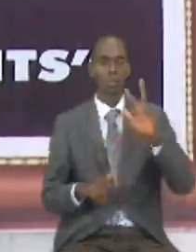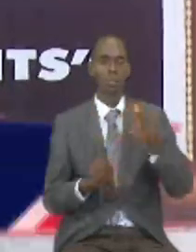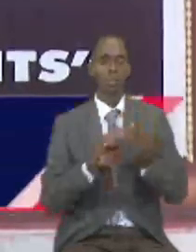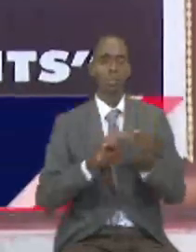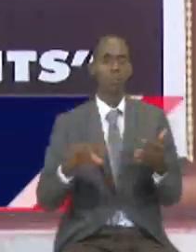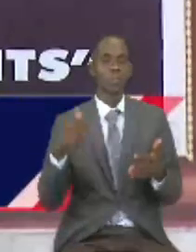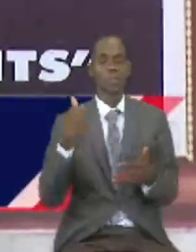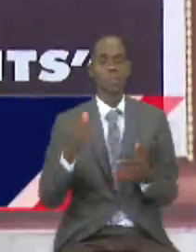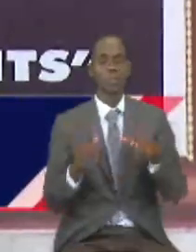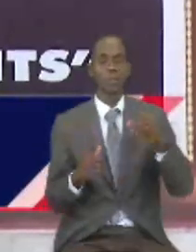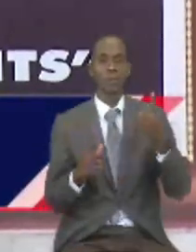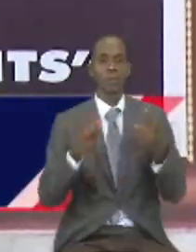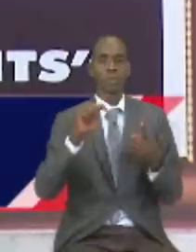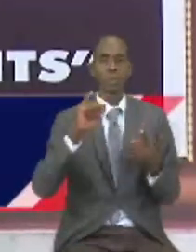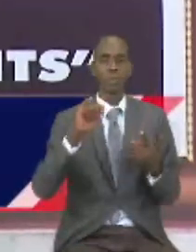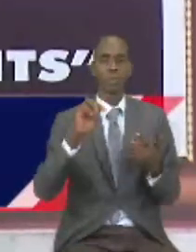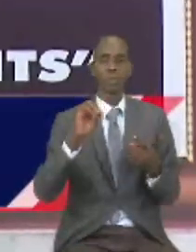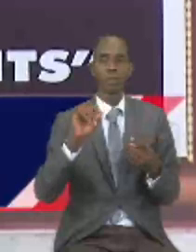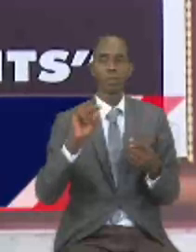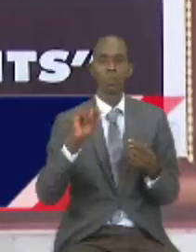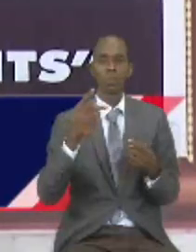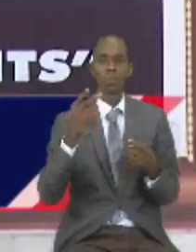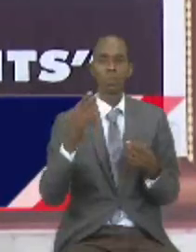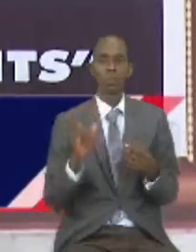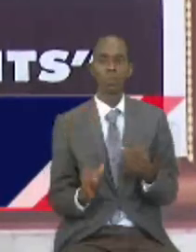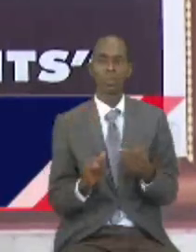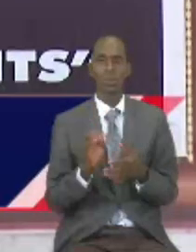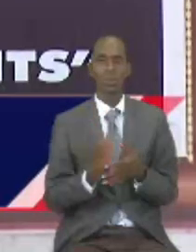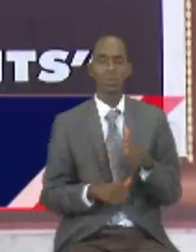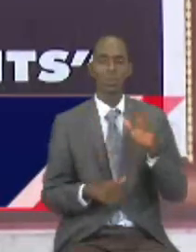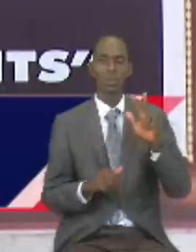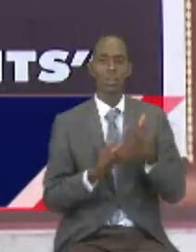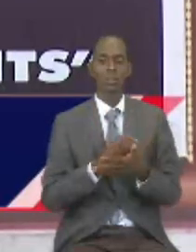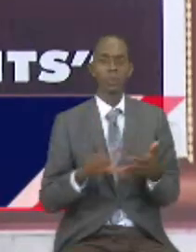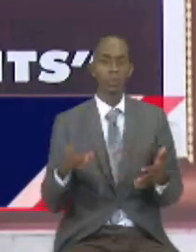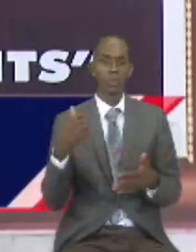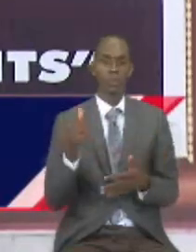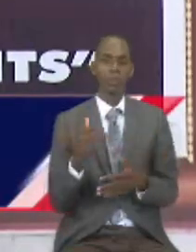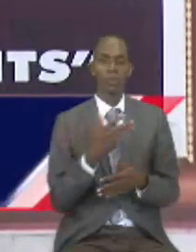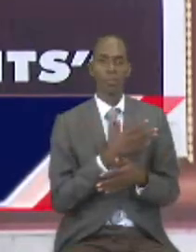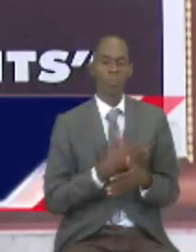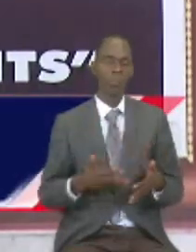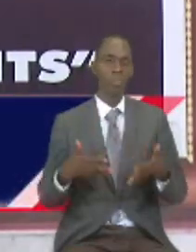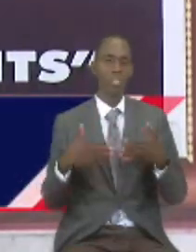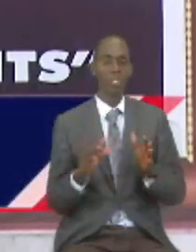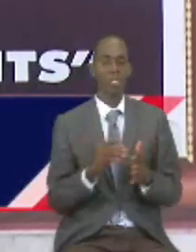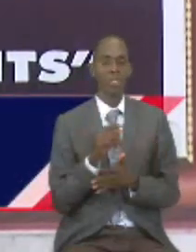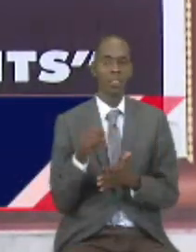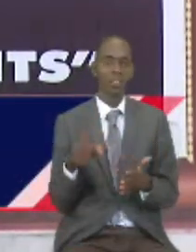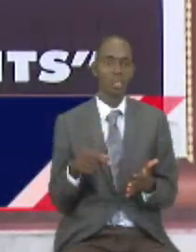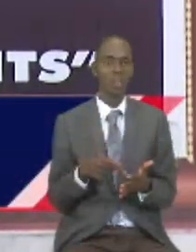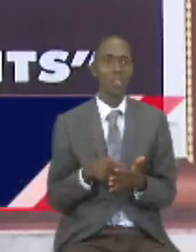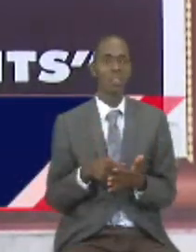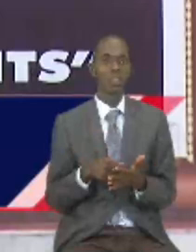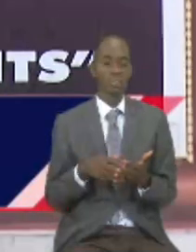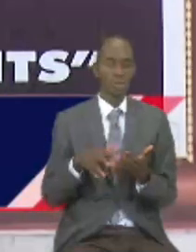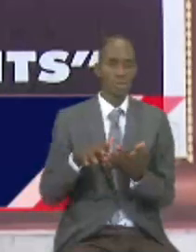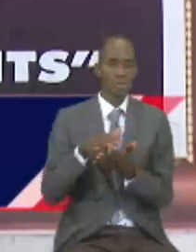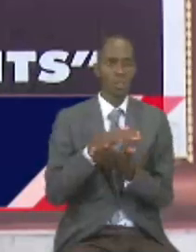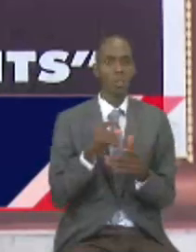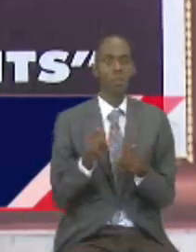1 Timothée 3, je lis le verset 10. 1 Timothée 3, le verset 10. Qu'on les